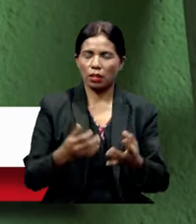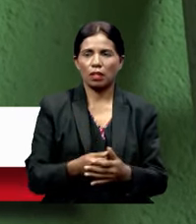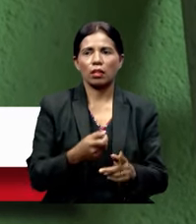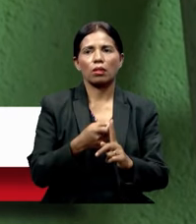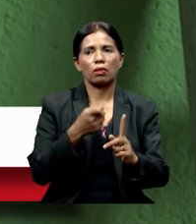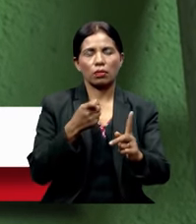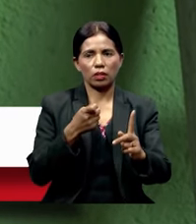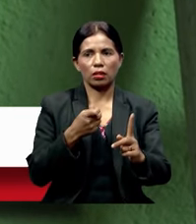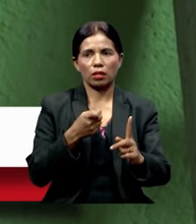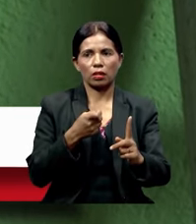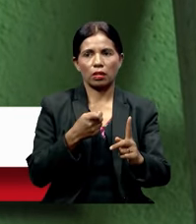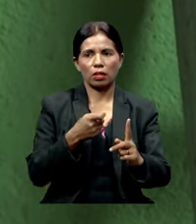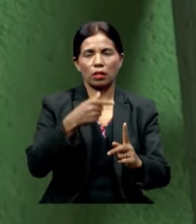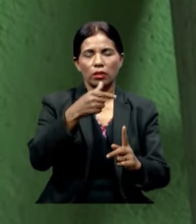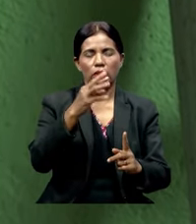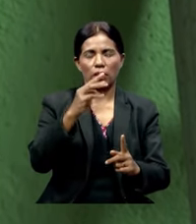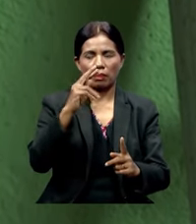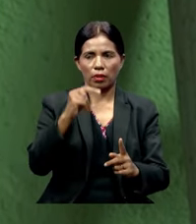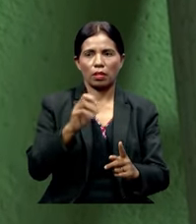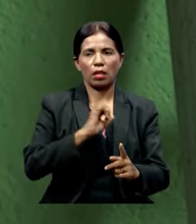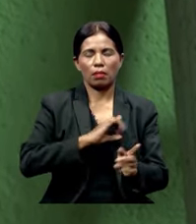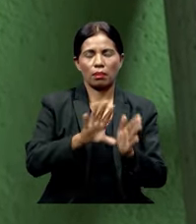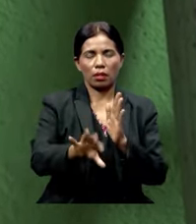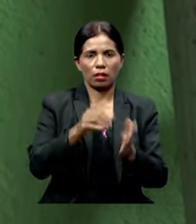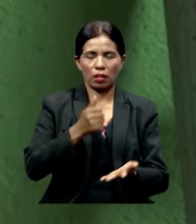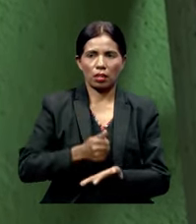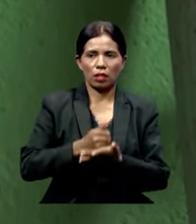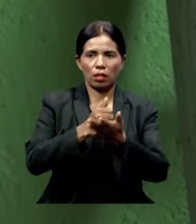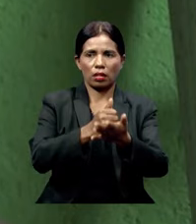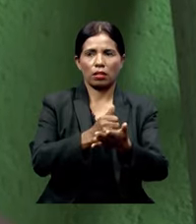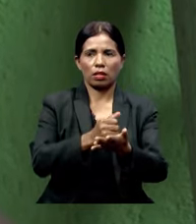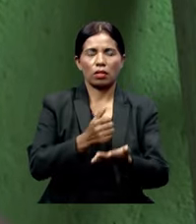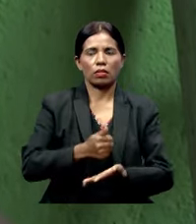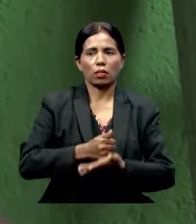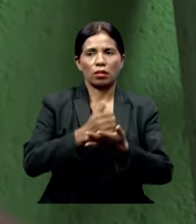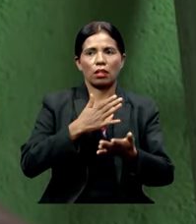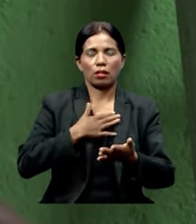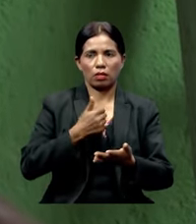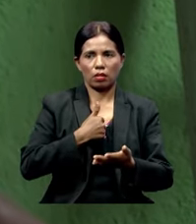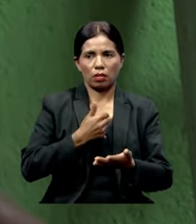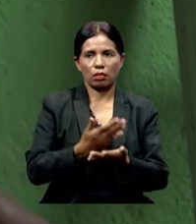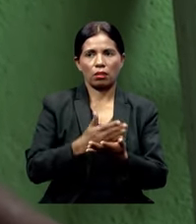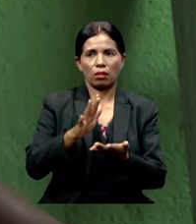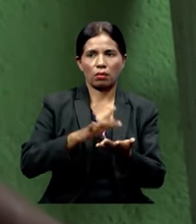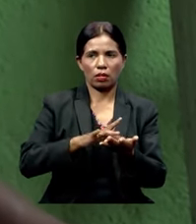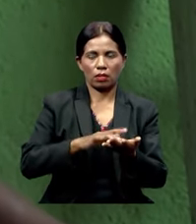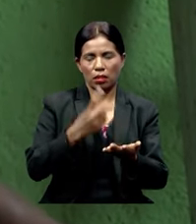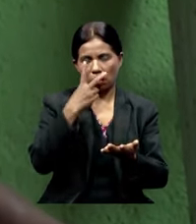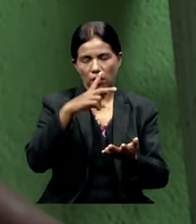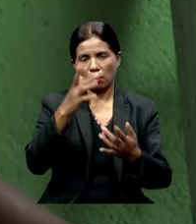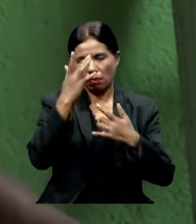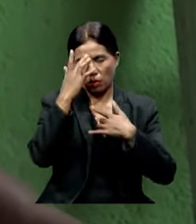husi sementifi hau bele heta na apoi hau di susten sa hunia hau di hola i moruk tarata hau ne moras bele